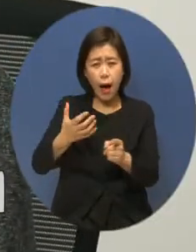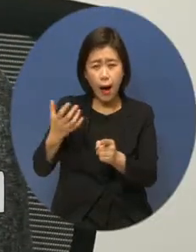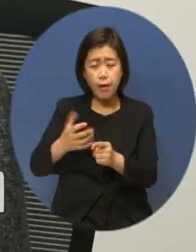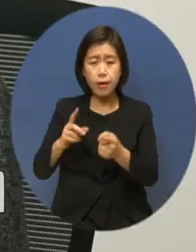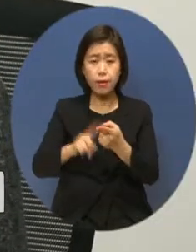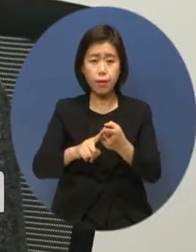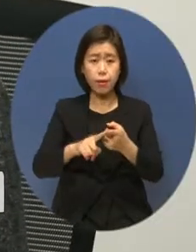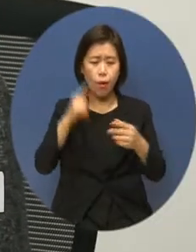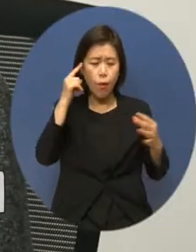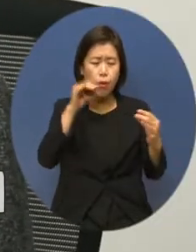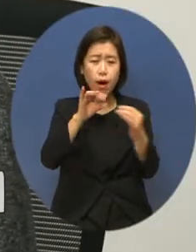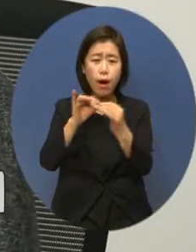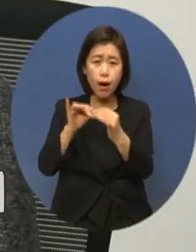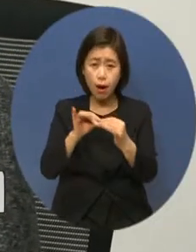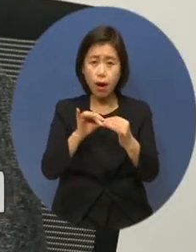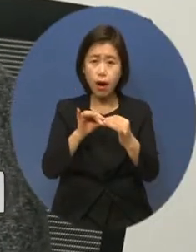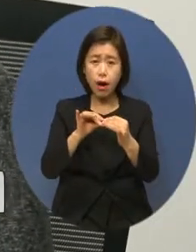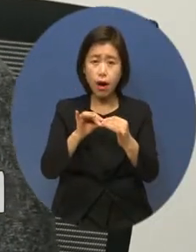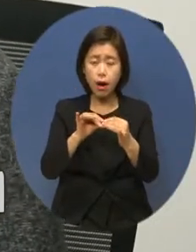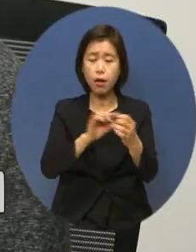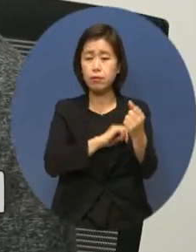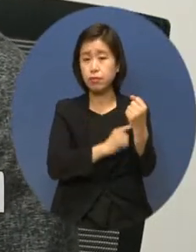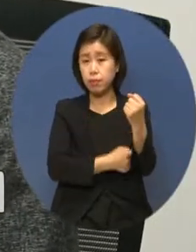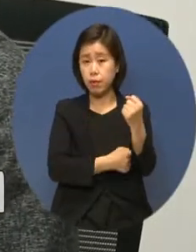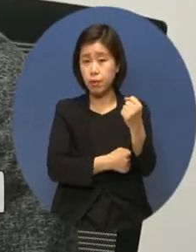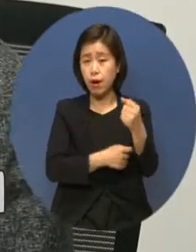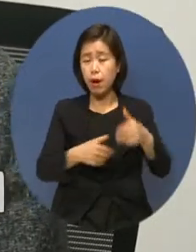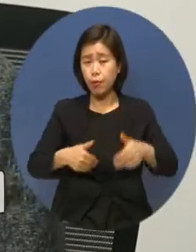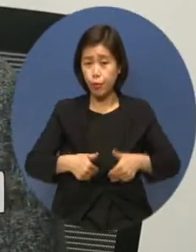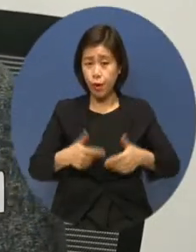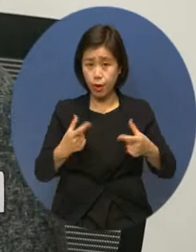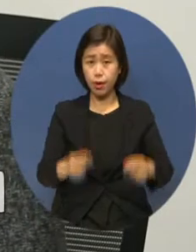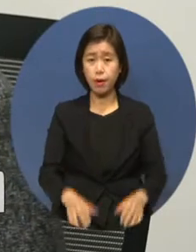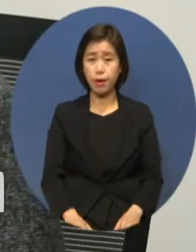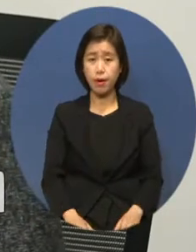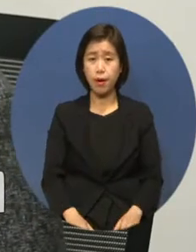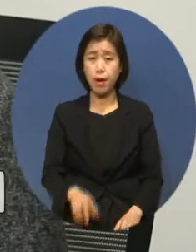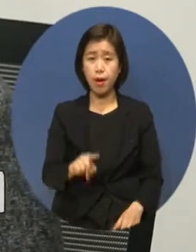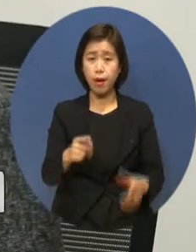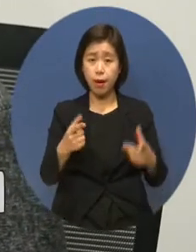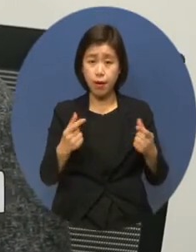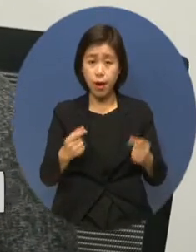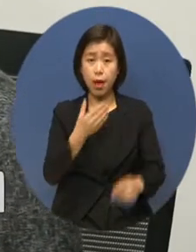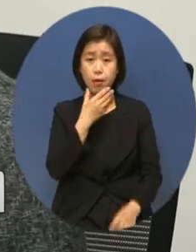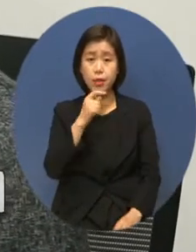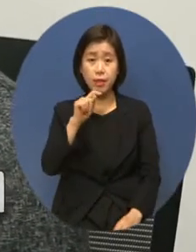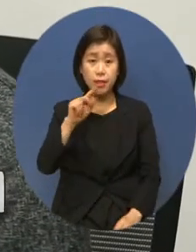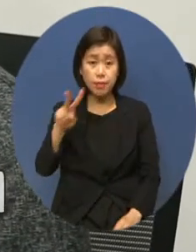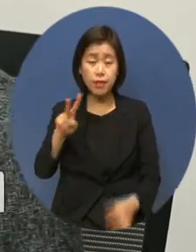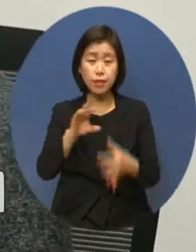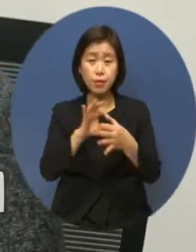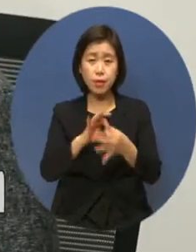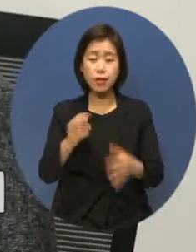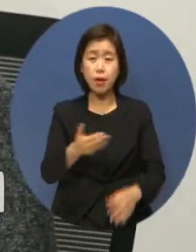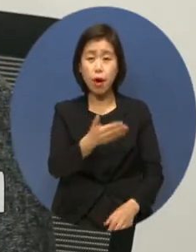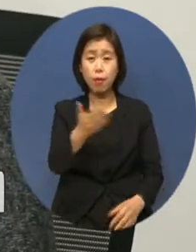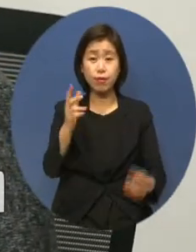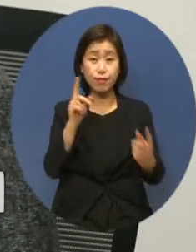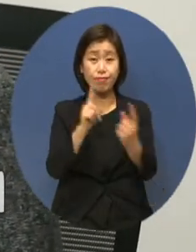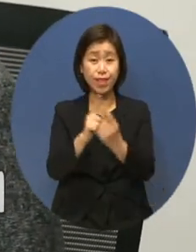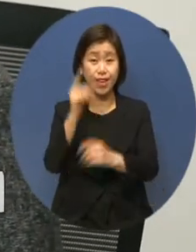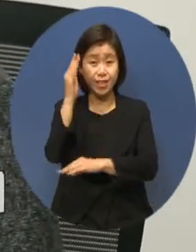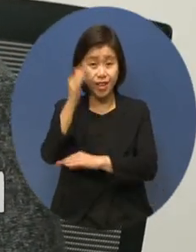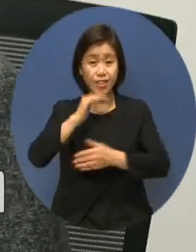이것을 다시 깨닫게 됐다는 생각이 들어요. 그래서 이렇게 복지TV를 통해서 여러분들을 만나 뵙고 이야기를 전할 수 있는 시간이